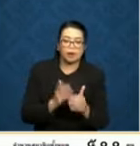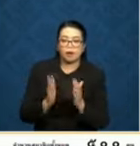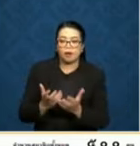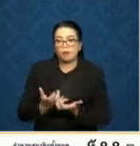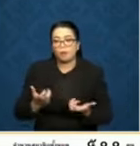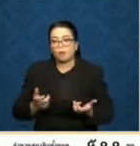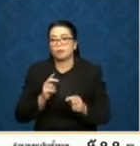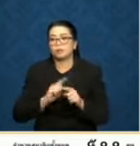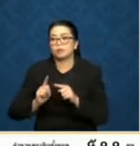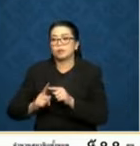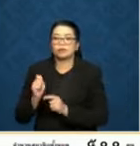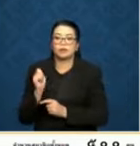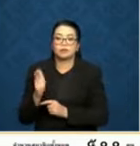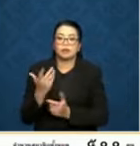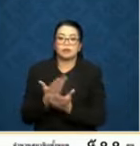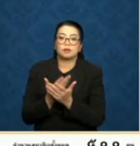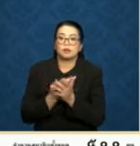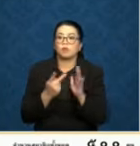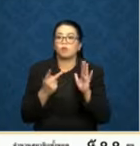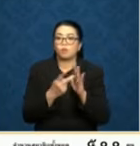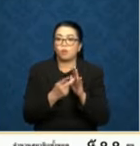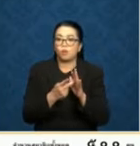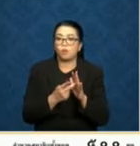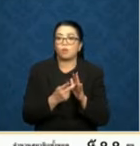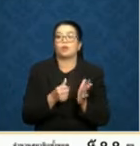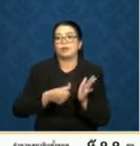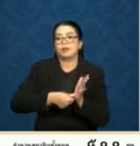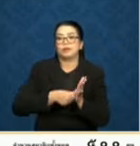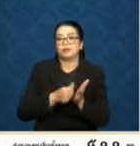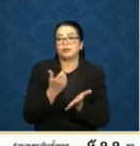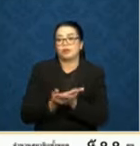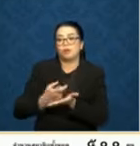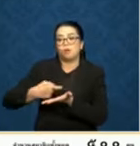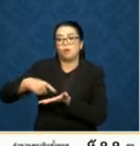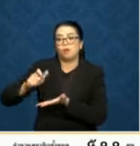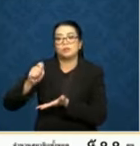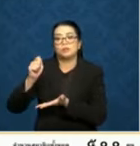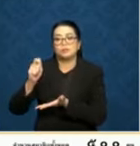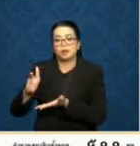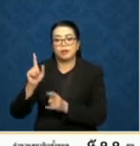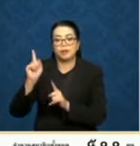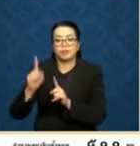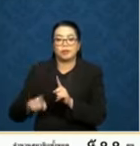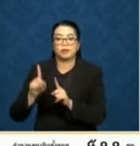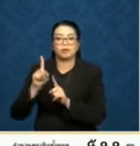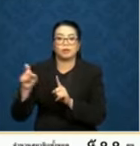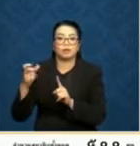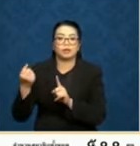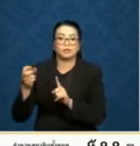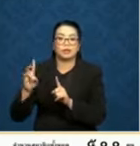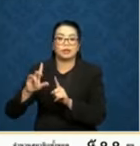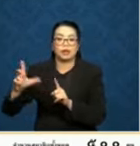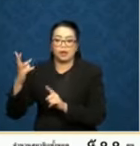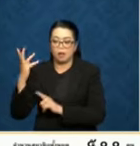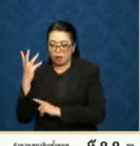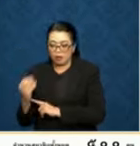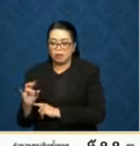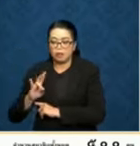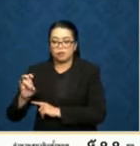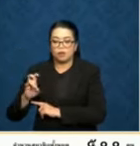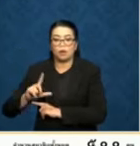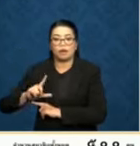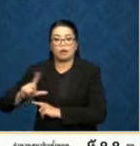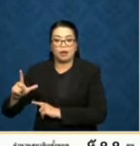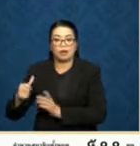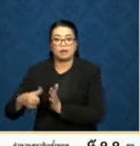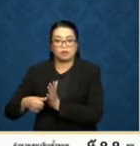วก็มีการชำระเงินกู้ที่การเคหาเป็หนี้อยู่นั้นอีปมาณ 1,117 ลานบาทและเหลืออีกประมาณ 700 กวาล้าน